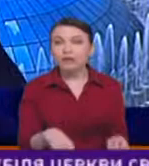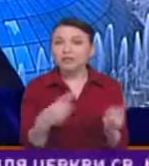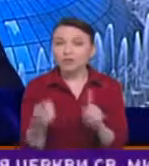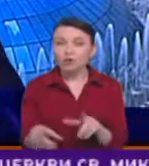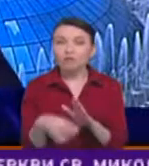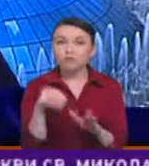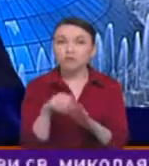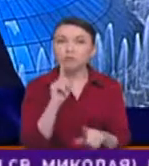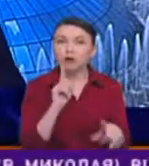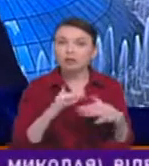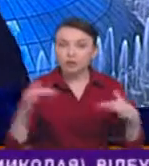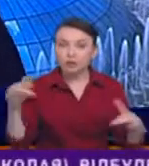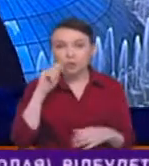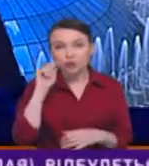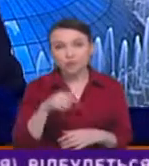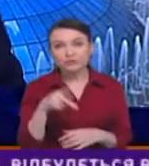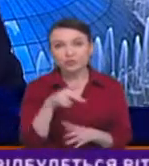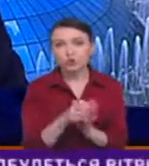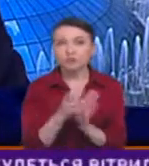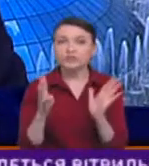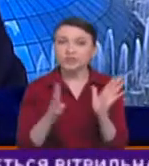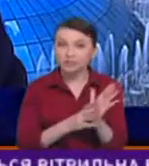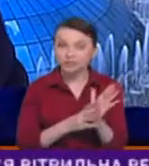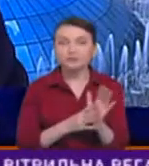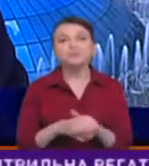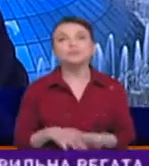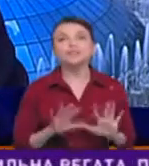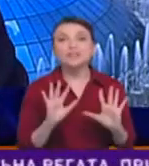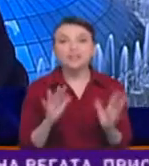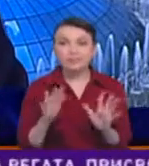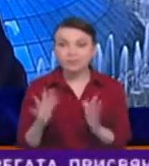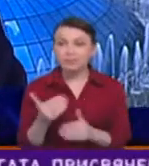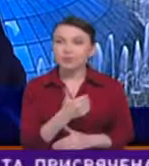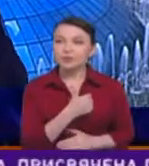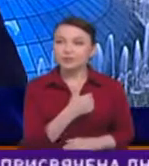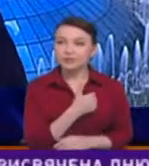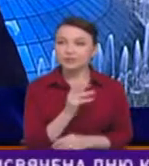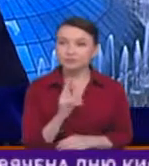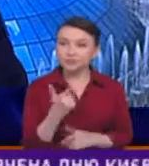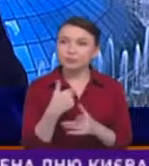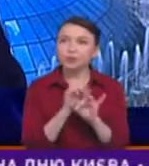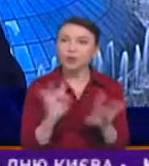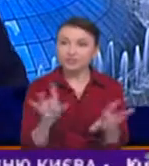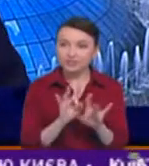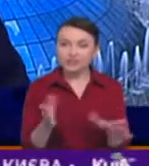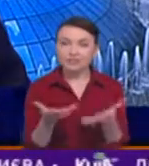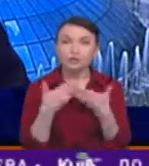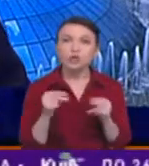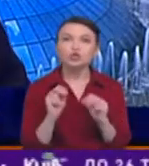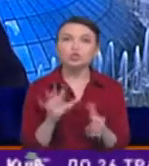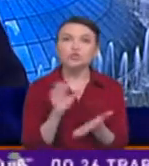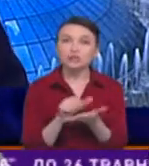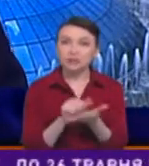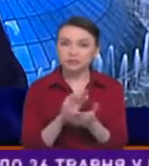вибори парламенту України 2019. А на всяк випадок хотів би так пояснити вам, чим ми будемо займатися